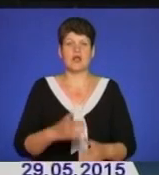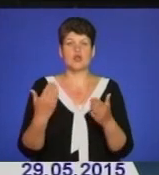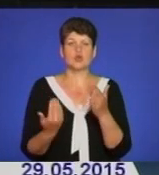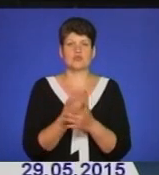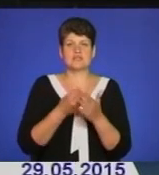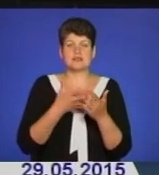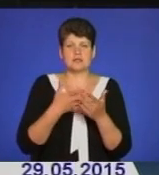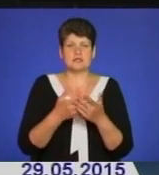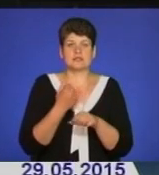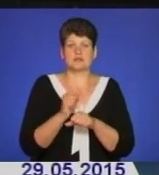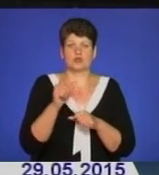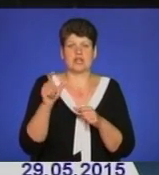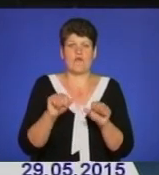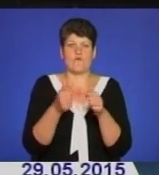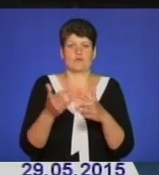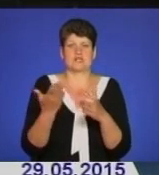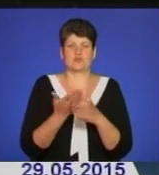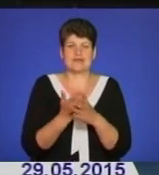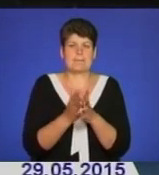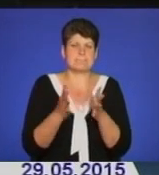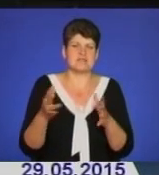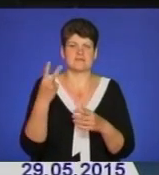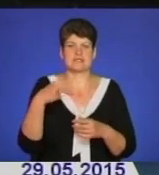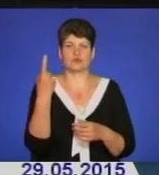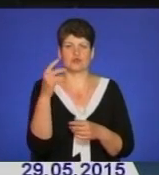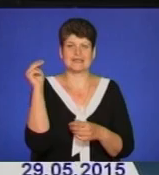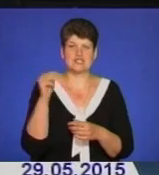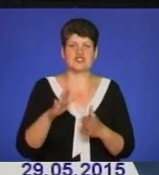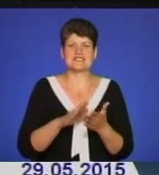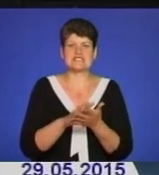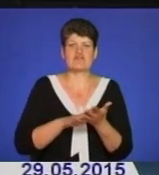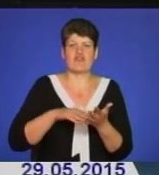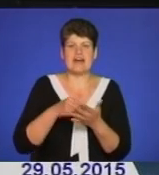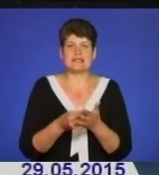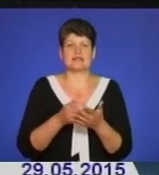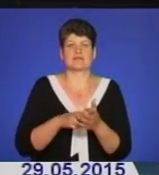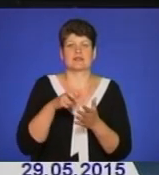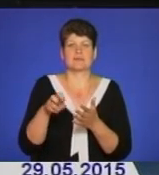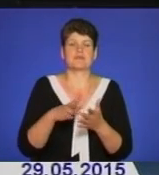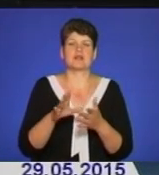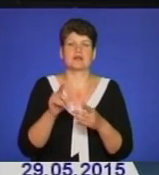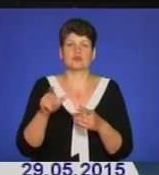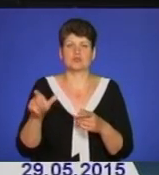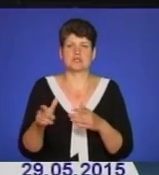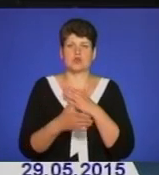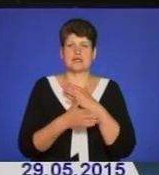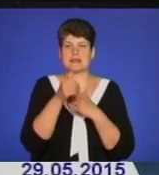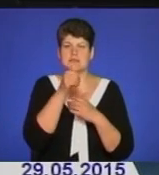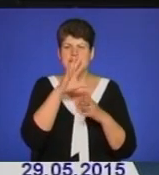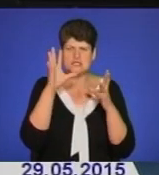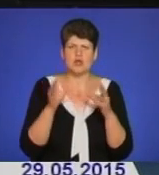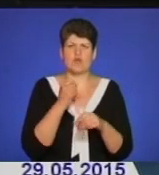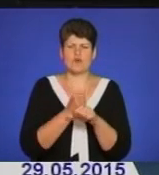тарифи спонукали людей оформити субсидії. Більше 21 тисячі звернень громадяни надіслали за останній місяць. Загалом в